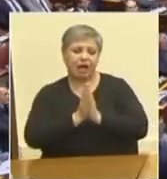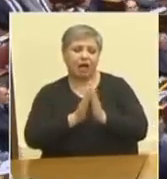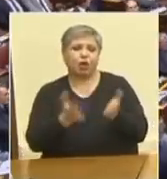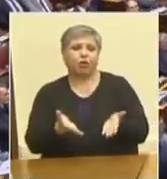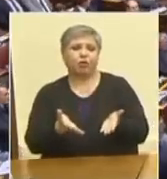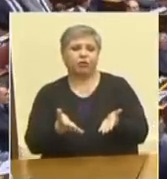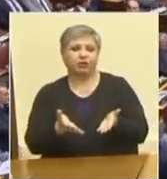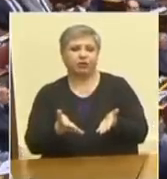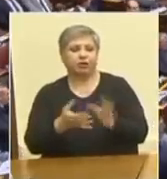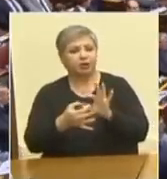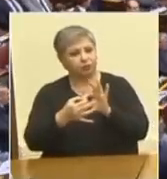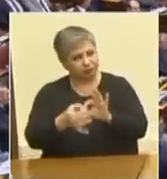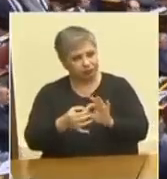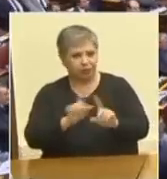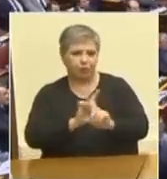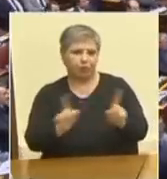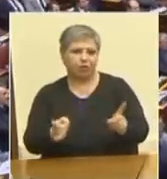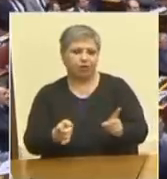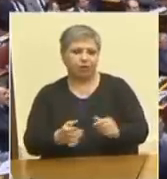παρακαλώ.